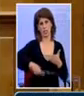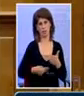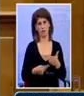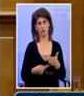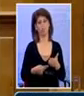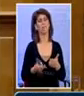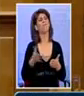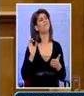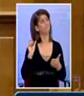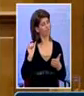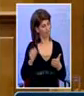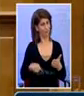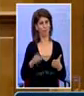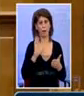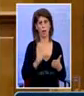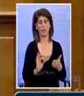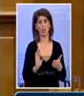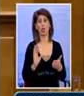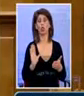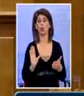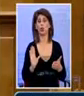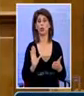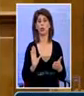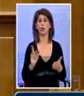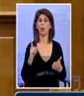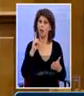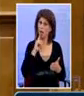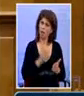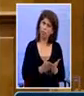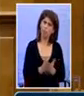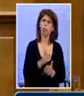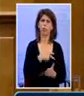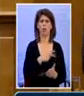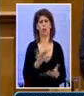Είναι γεγονός βέβαια ότι έχει απόλυτο δίκιο.